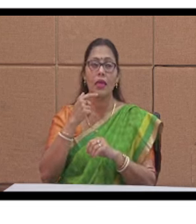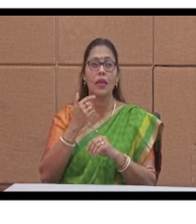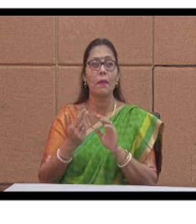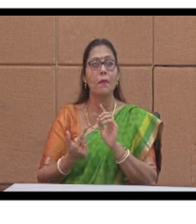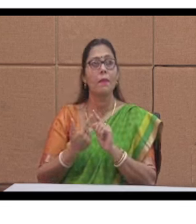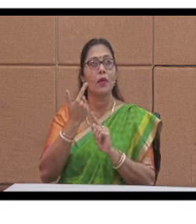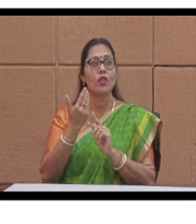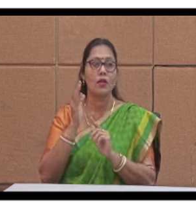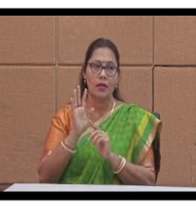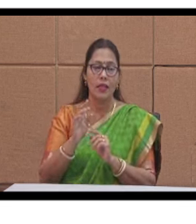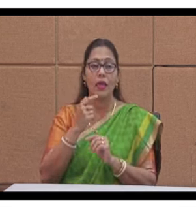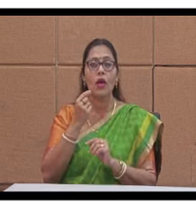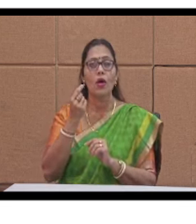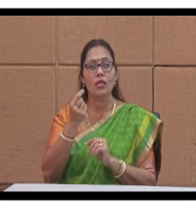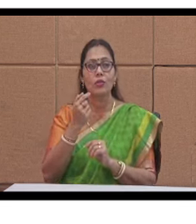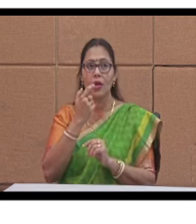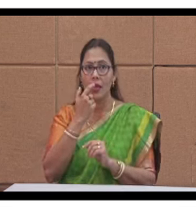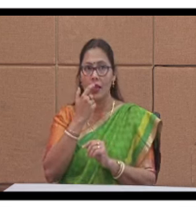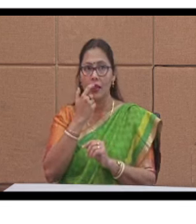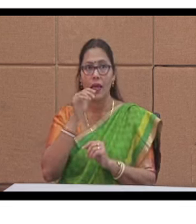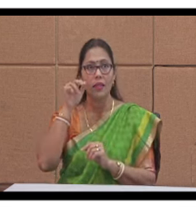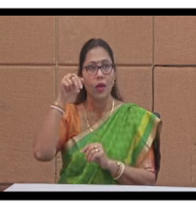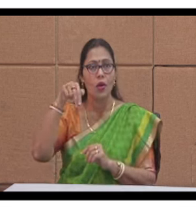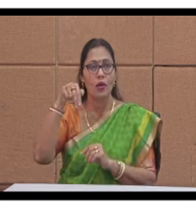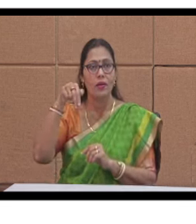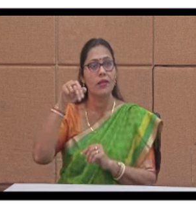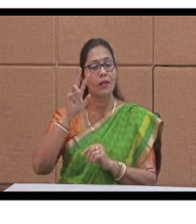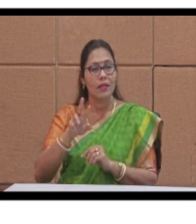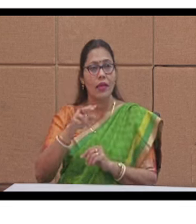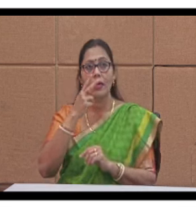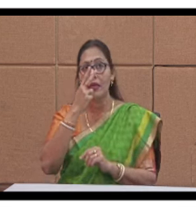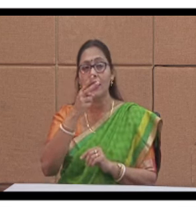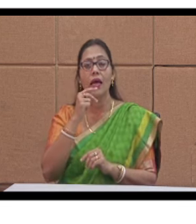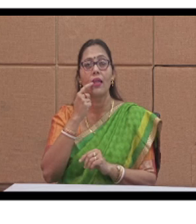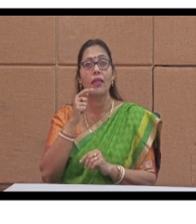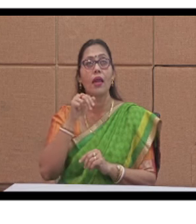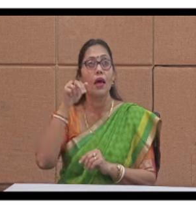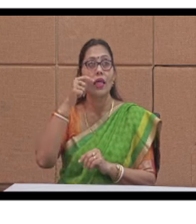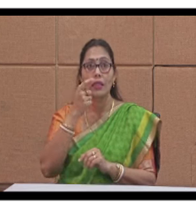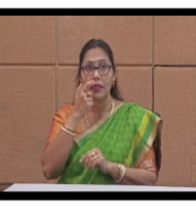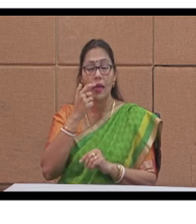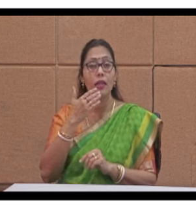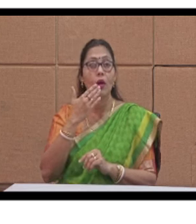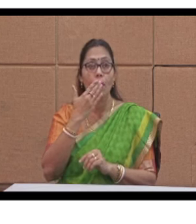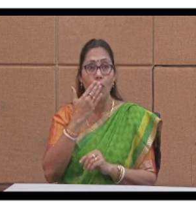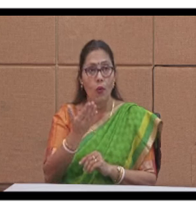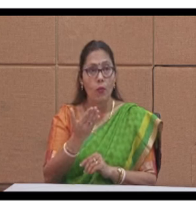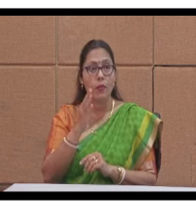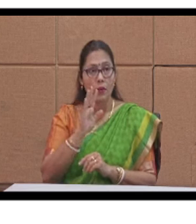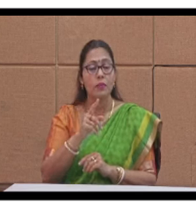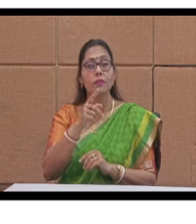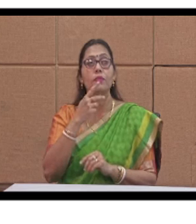ঢোকানো আছে আর অল্প কিছু অংশ বাইরে বের করা আছে যে অংশটা বের